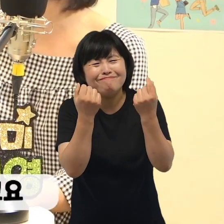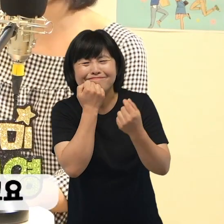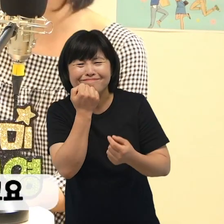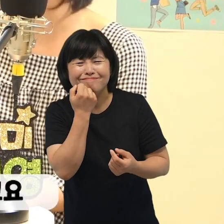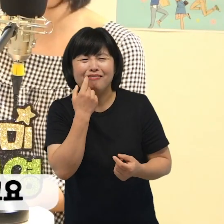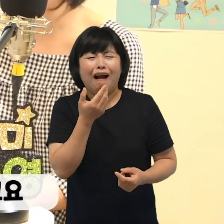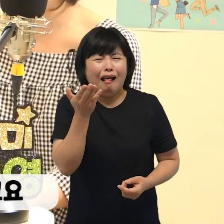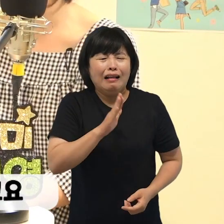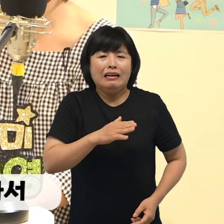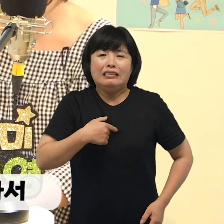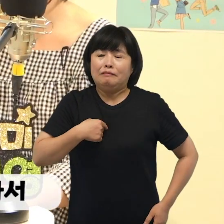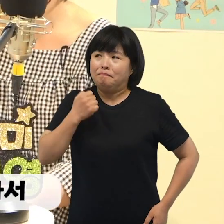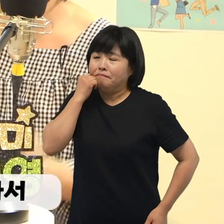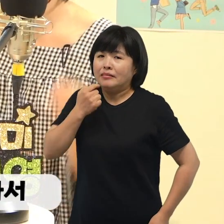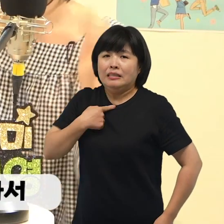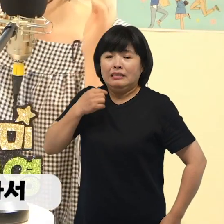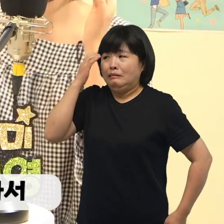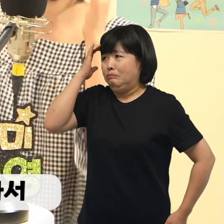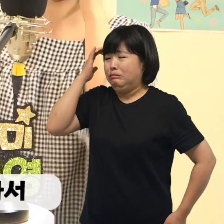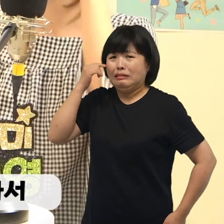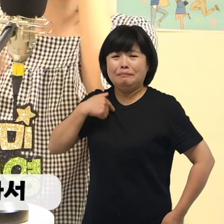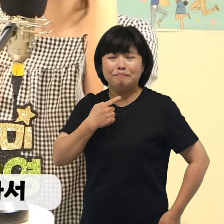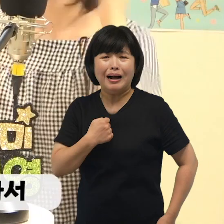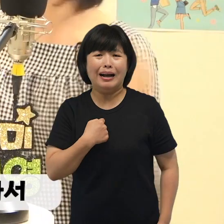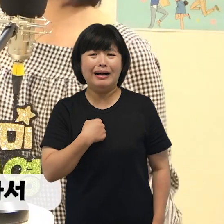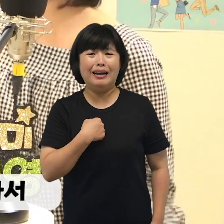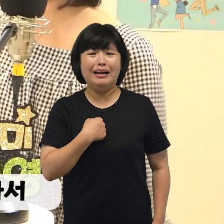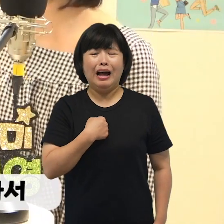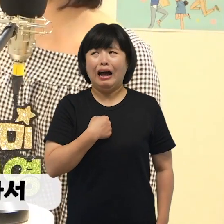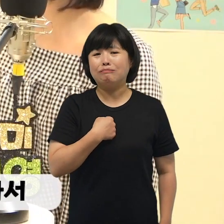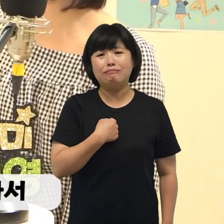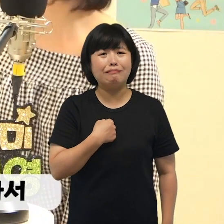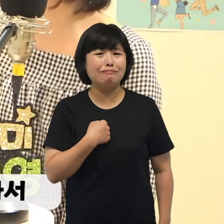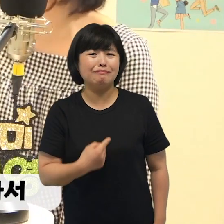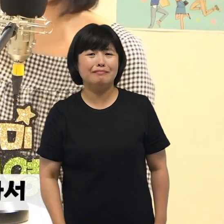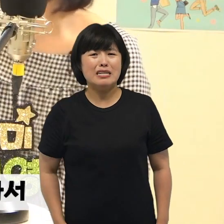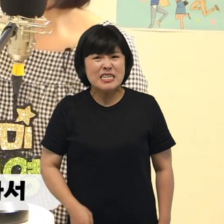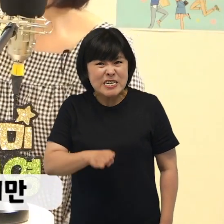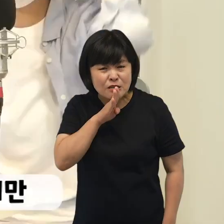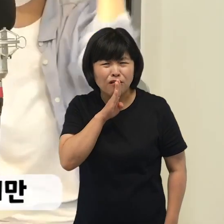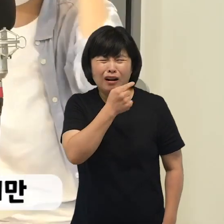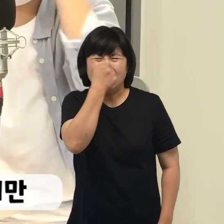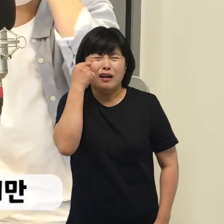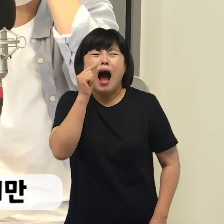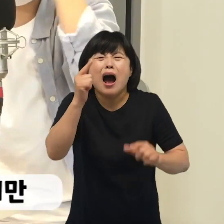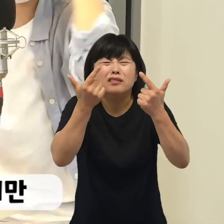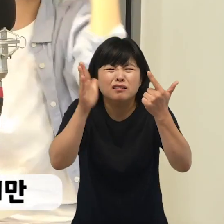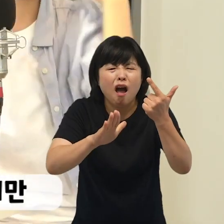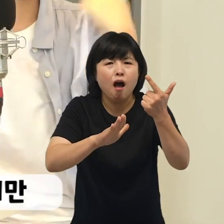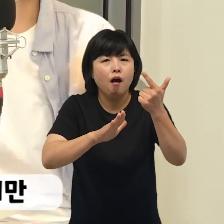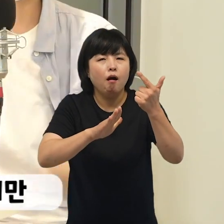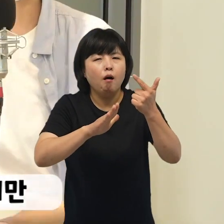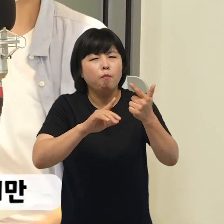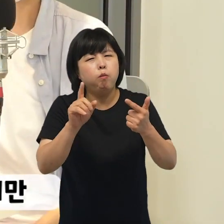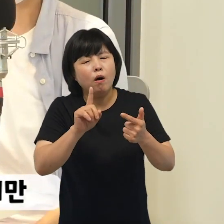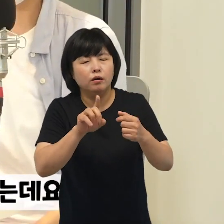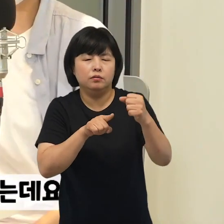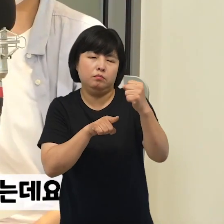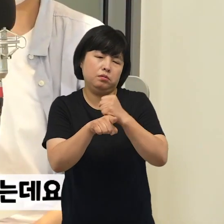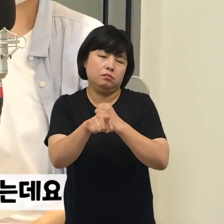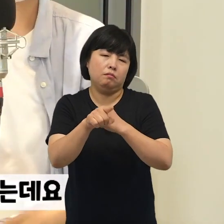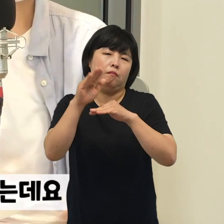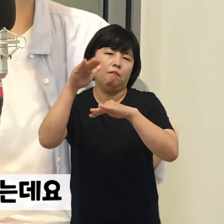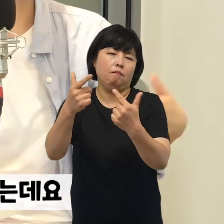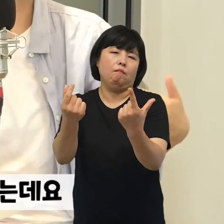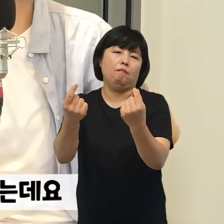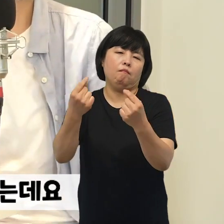이야기가 있더라고요. 재밌는데 좀 슬프네요. 제 이야기라서. 실제로 입증된 바가 없다고는 하지만 저는